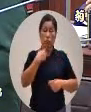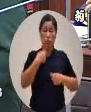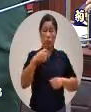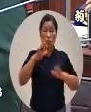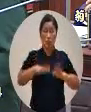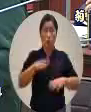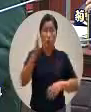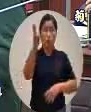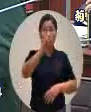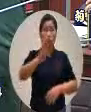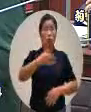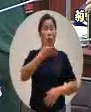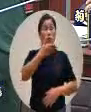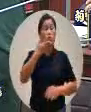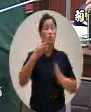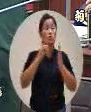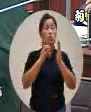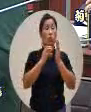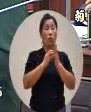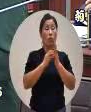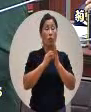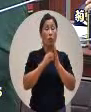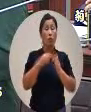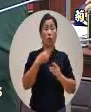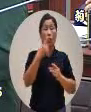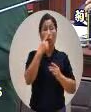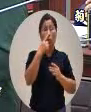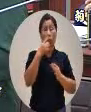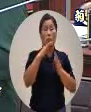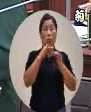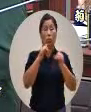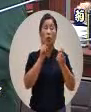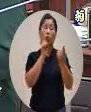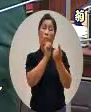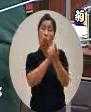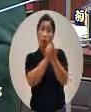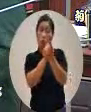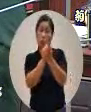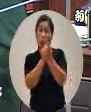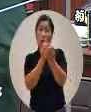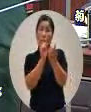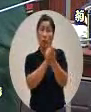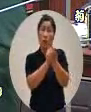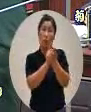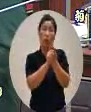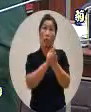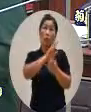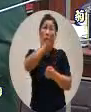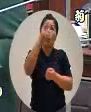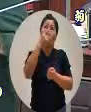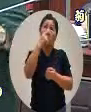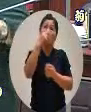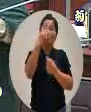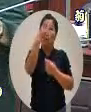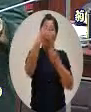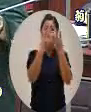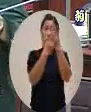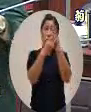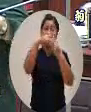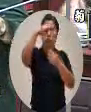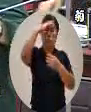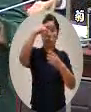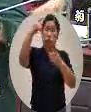或者是我們氣候的變遷災害的來臨我們